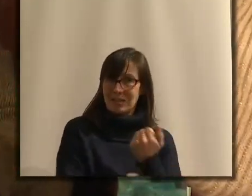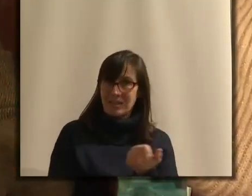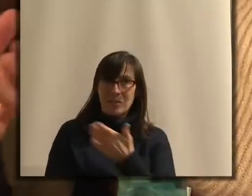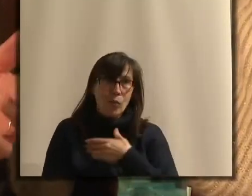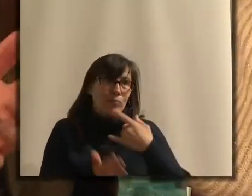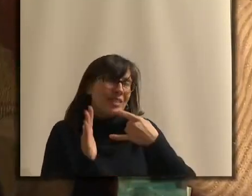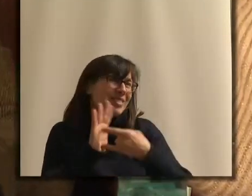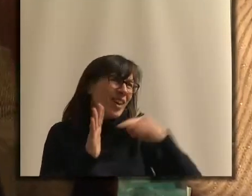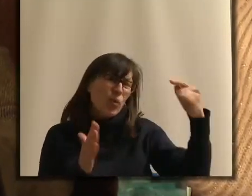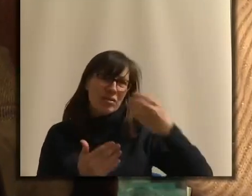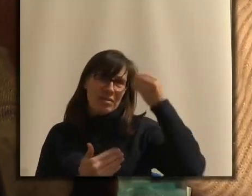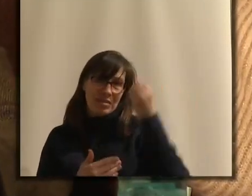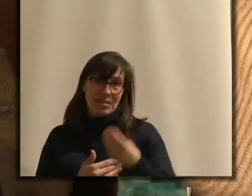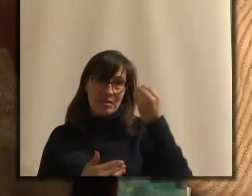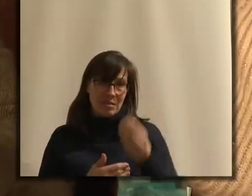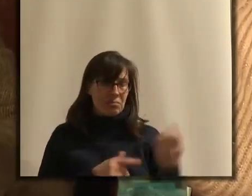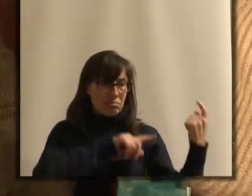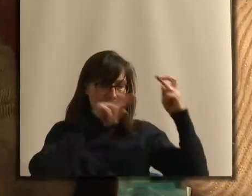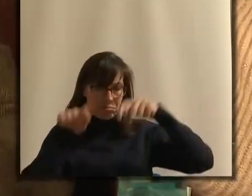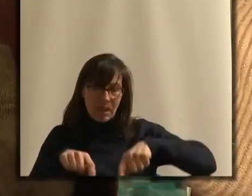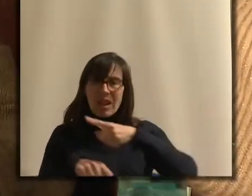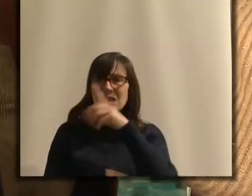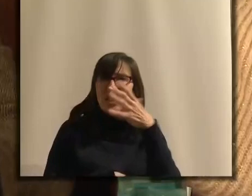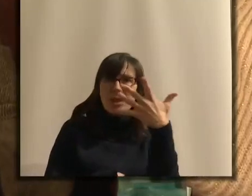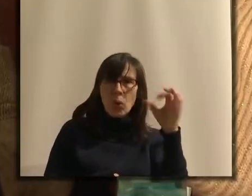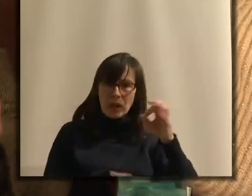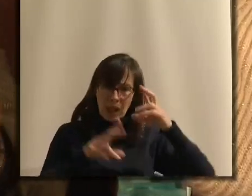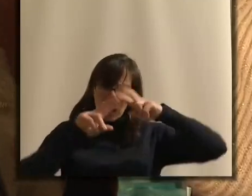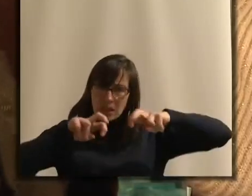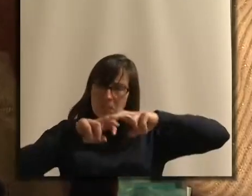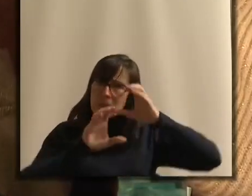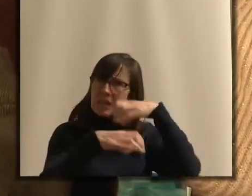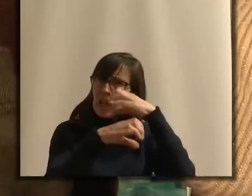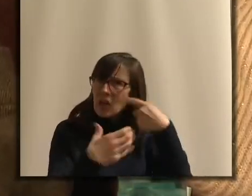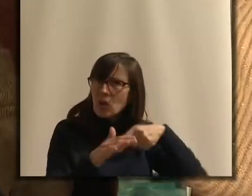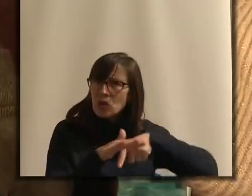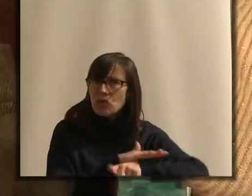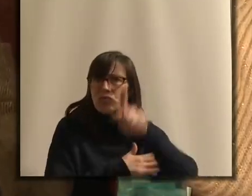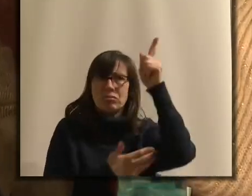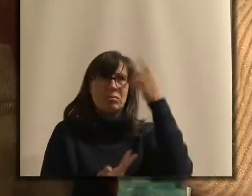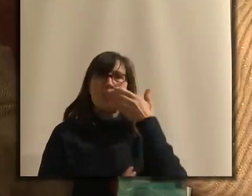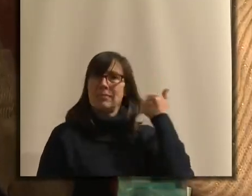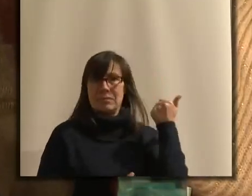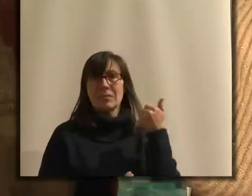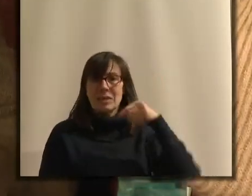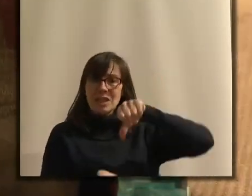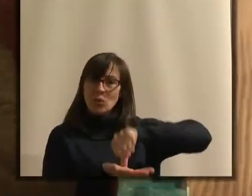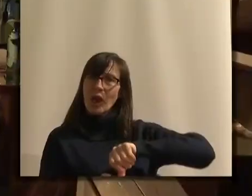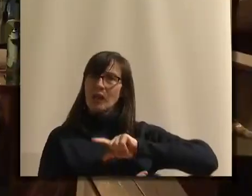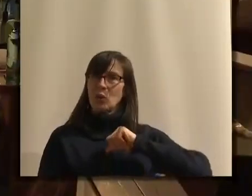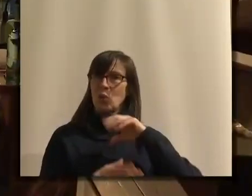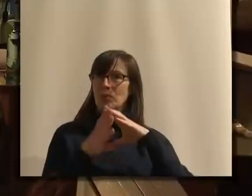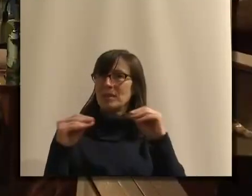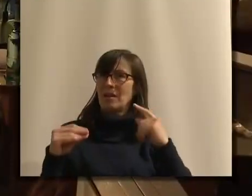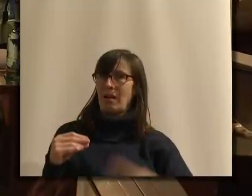tecnològic com el BETA, aquí hi ha més de 50 investigadors. Per tant, això aporta enriquiment a la ciutat. Per tant, orgull de pertànyer a una ciutat que té